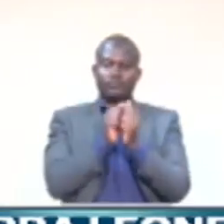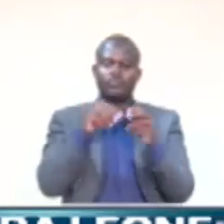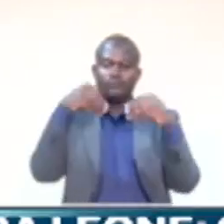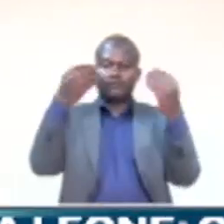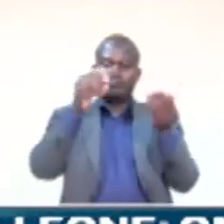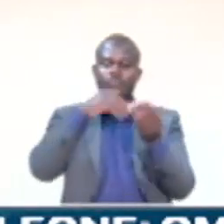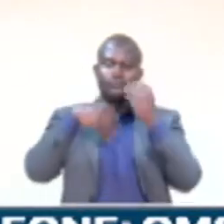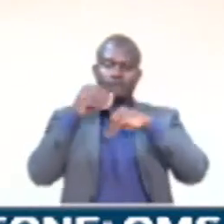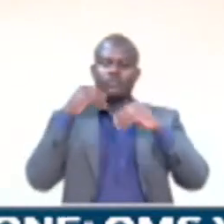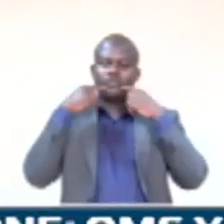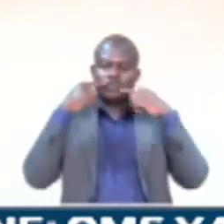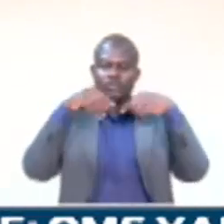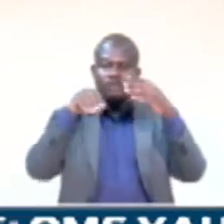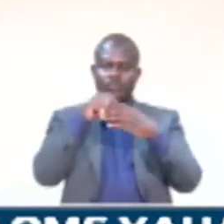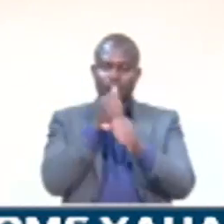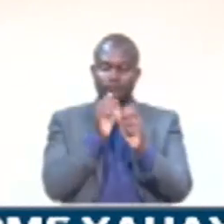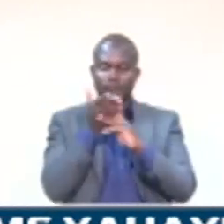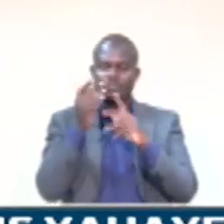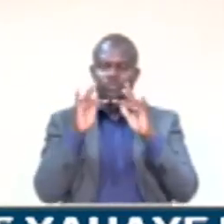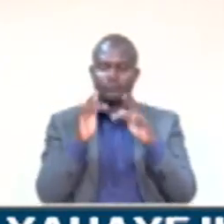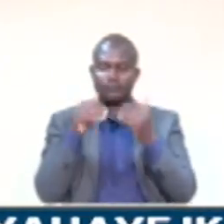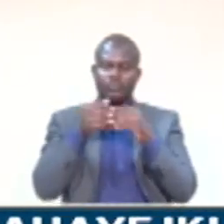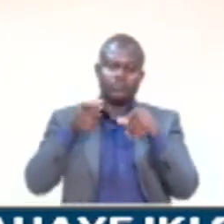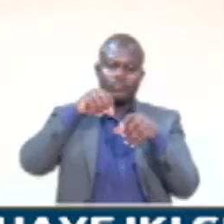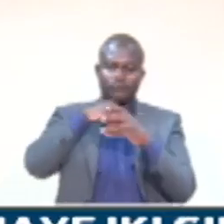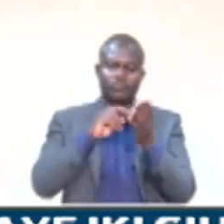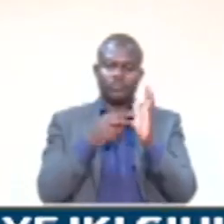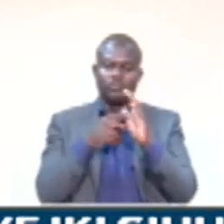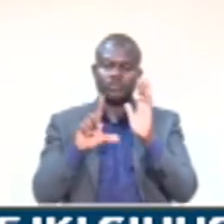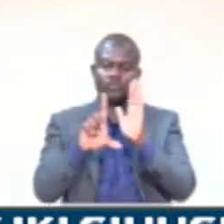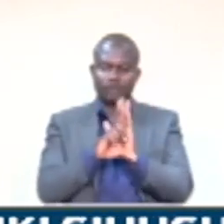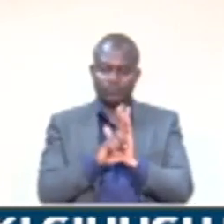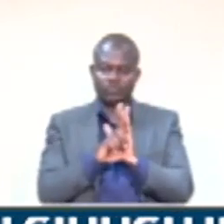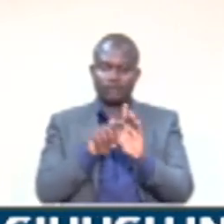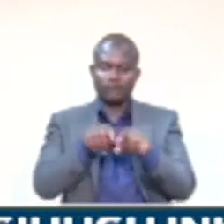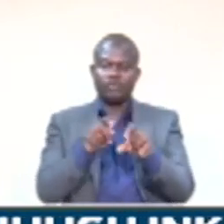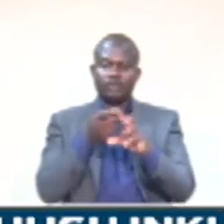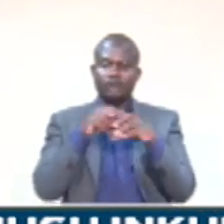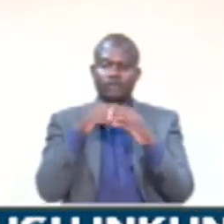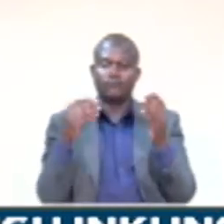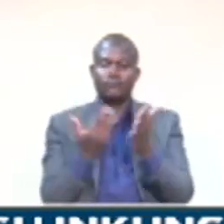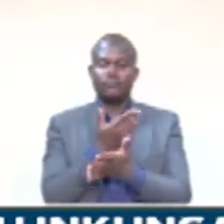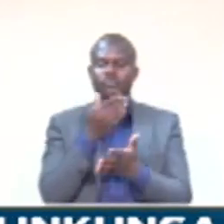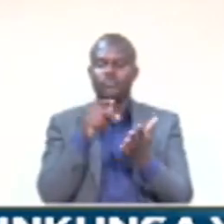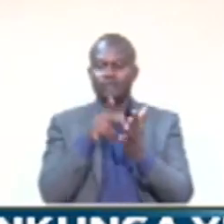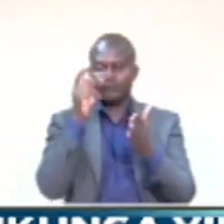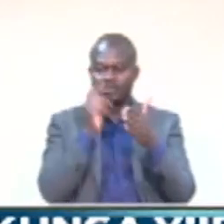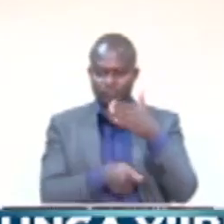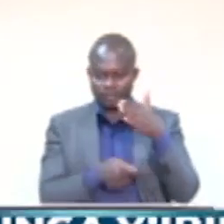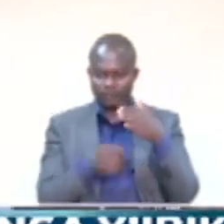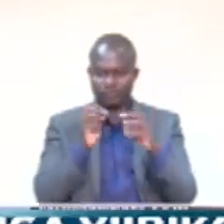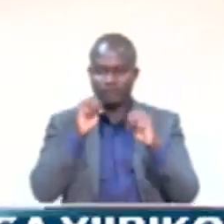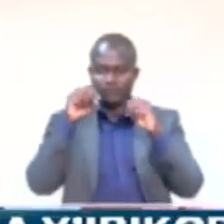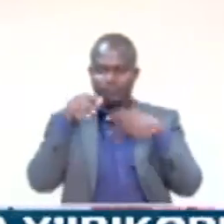n'izitanzwe n'ibitangazamakuru bikorera kuri murandasi wongerewe mu mushinga w'itegeko nk'inkomoko nshya y'umusoro usoreshwa.